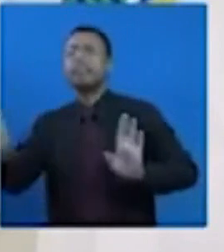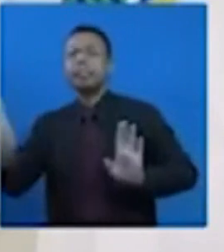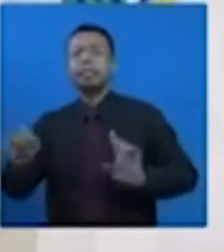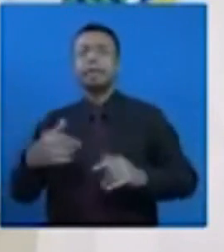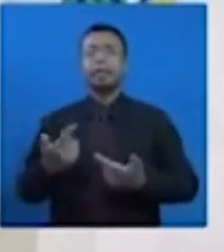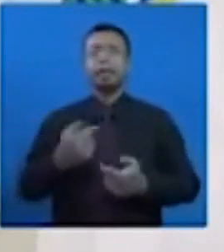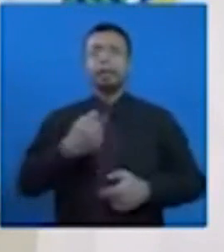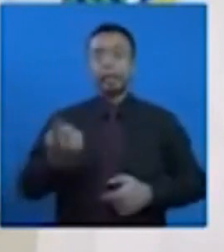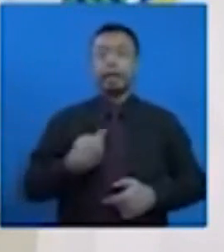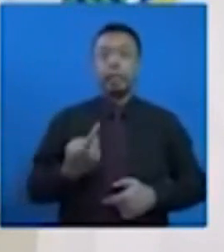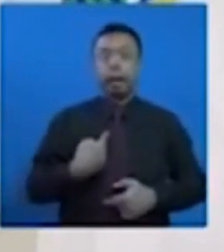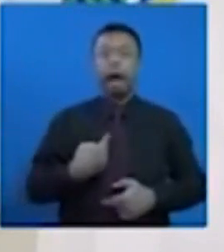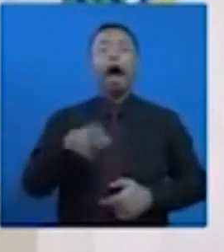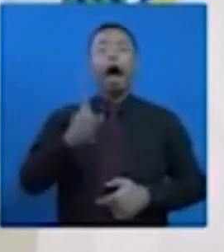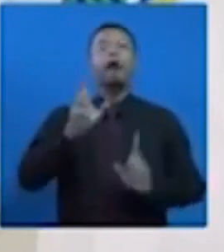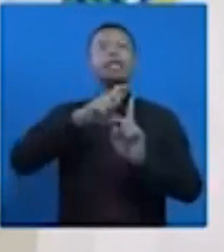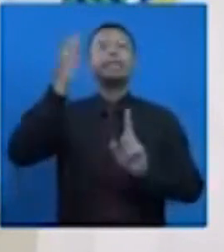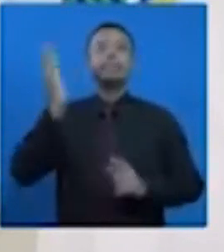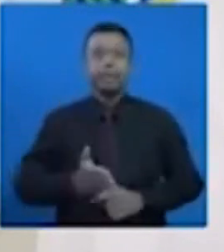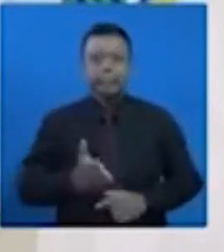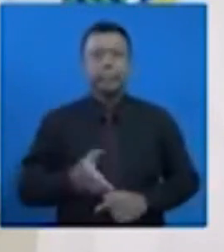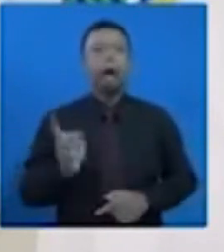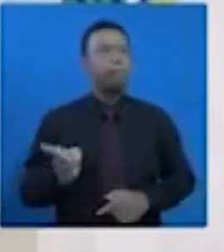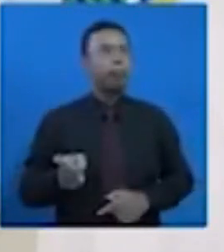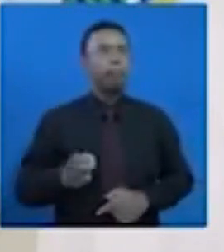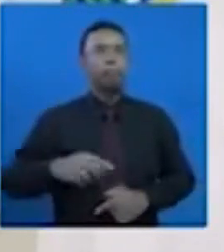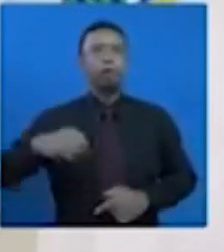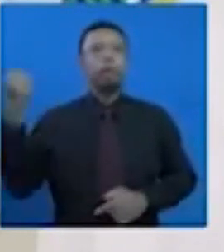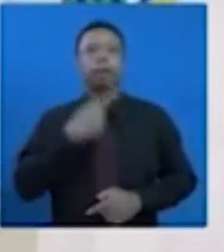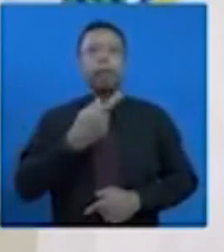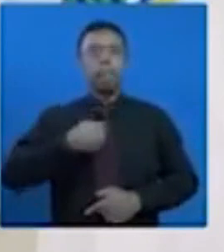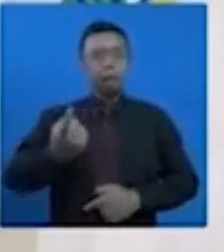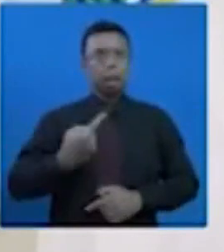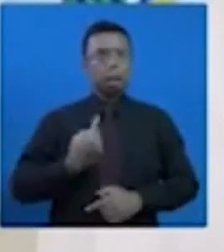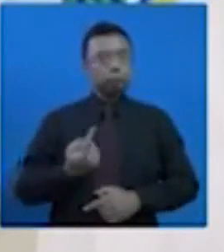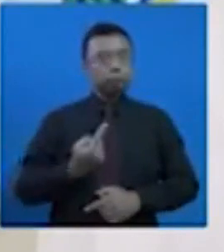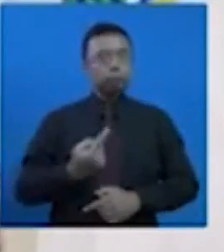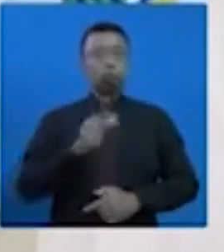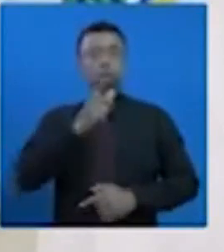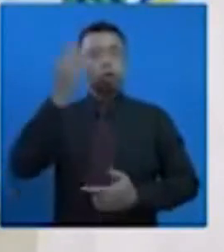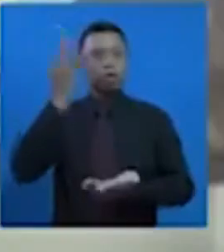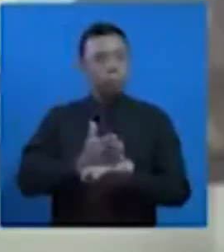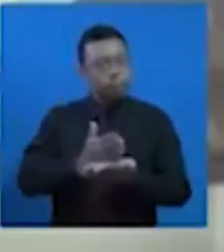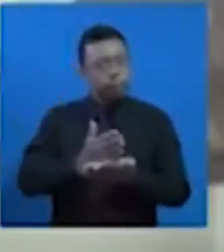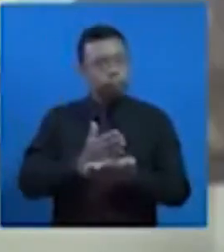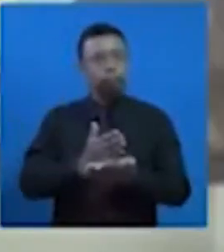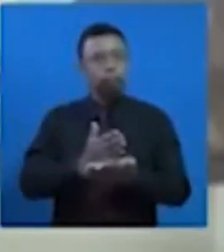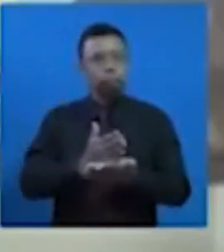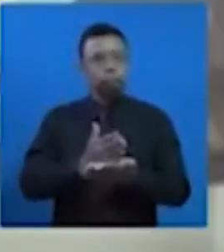kita Hai harus disiplin karena kecepatan kita menghentikan